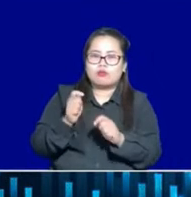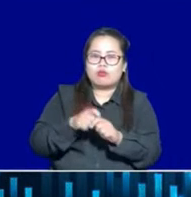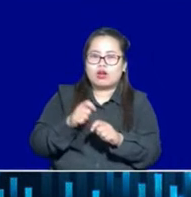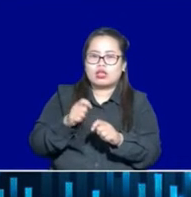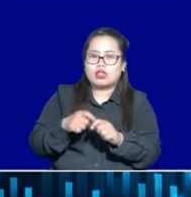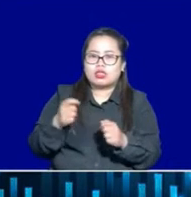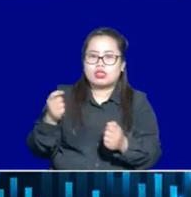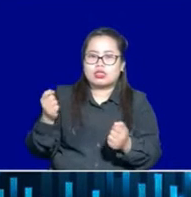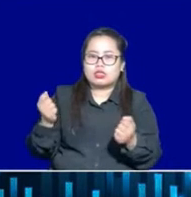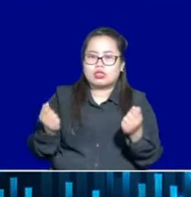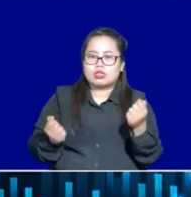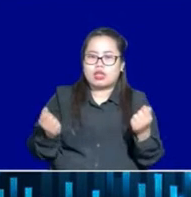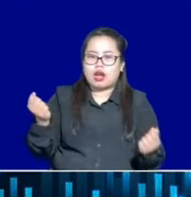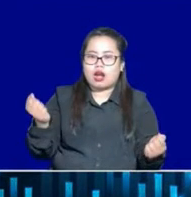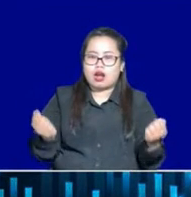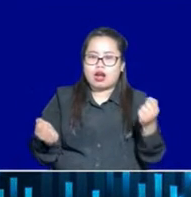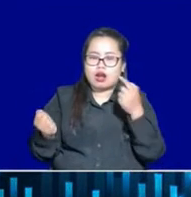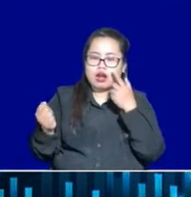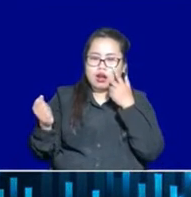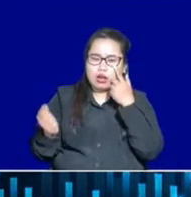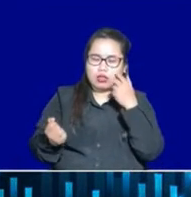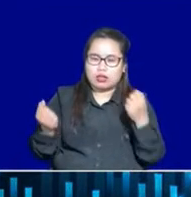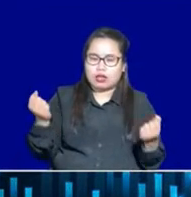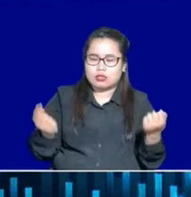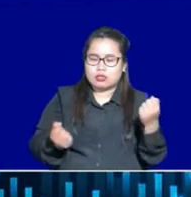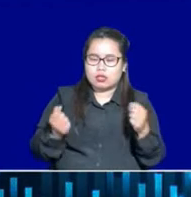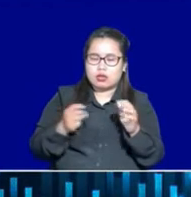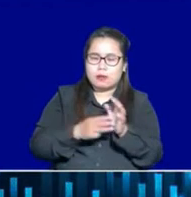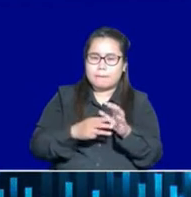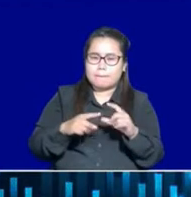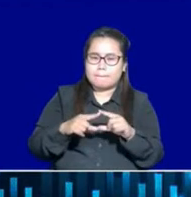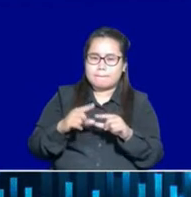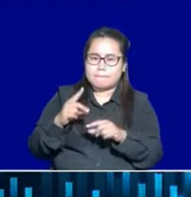ingat. Truk-truk Texmaco dan kemudian sebagai